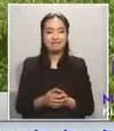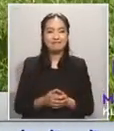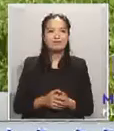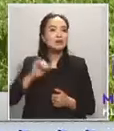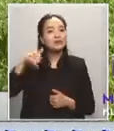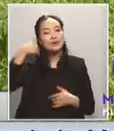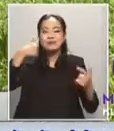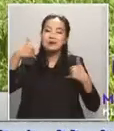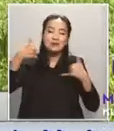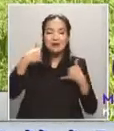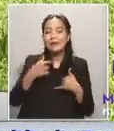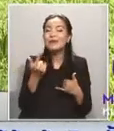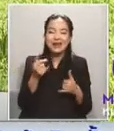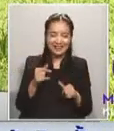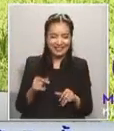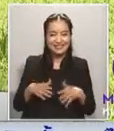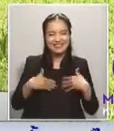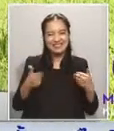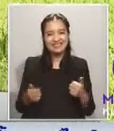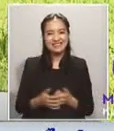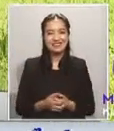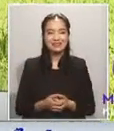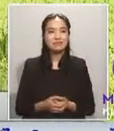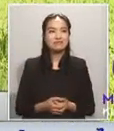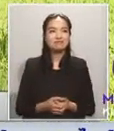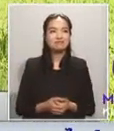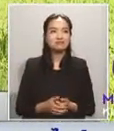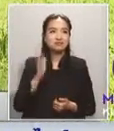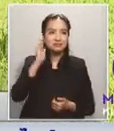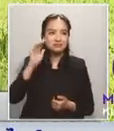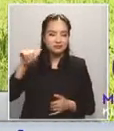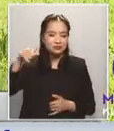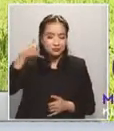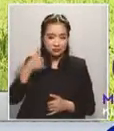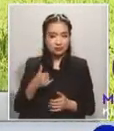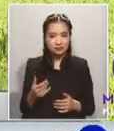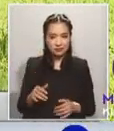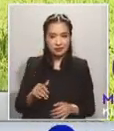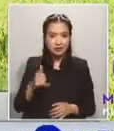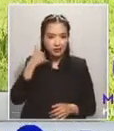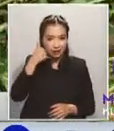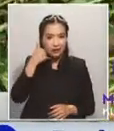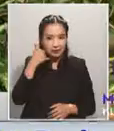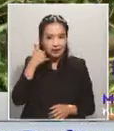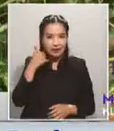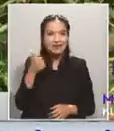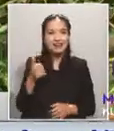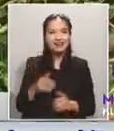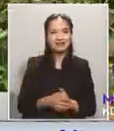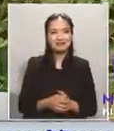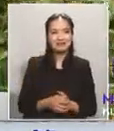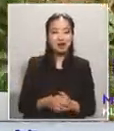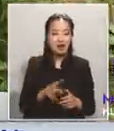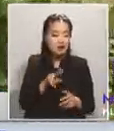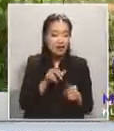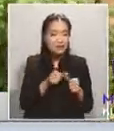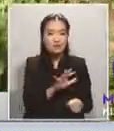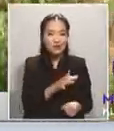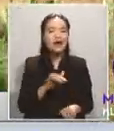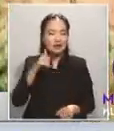ดเลย ค ่ ะ นะฮะผู้ชายโทรมาก็รับได้ไหมพี่ รับได้ทำเป็นไม่อยู่ค่ะ